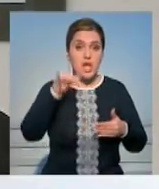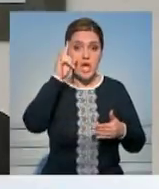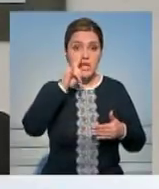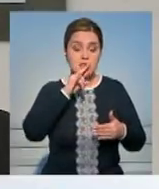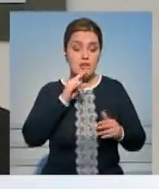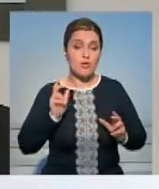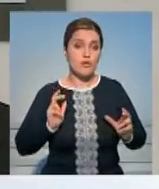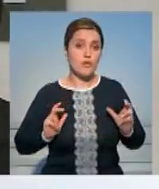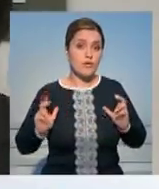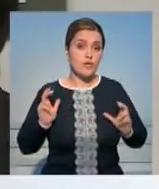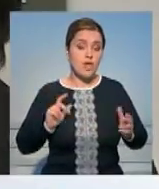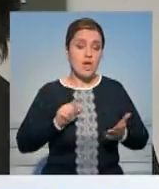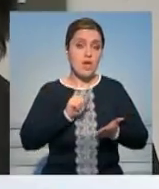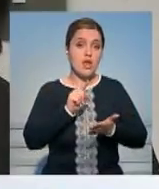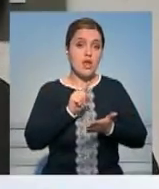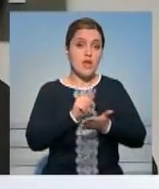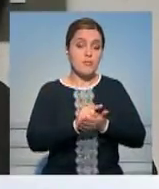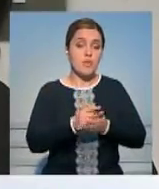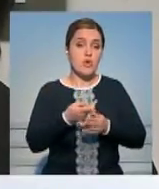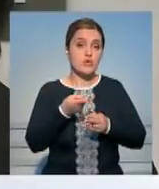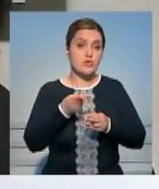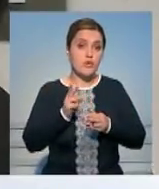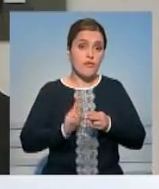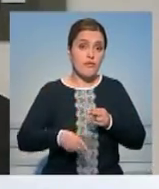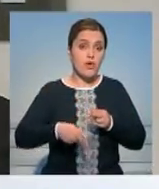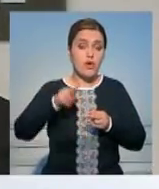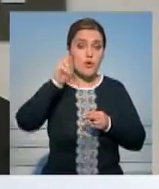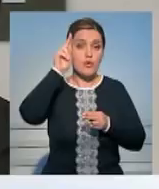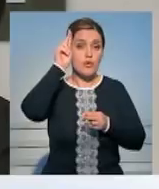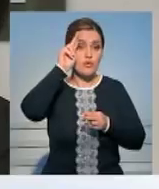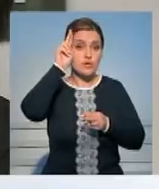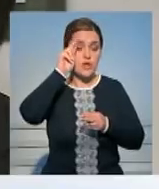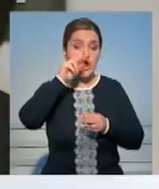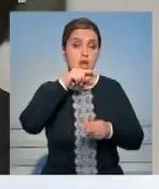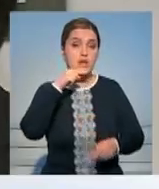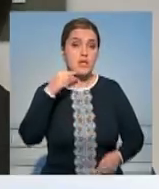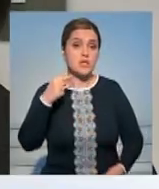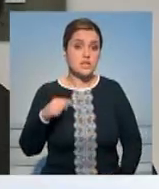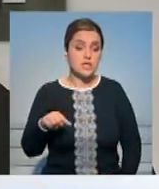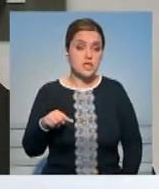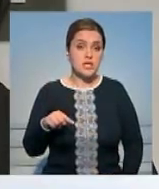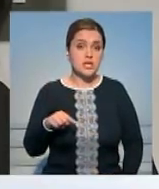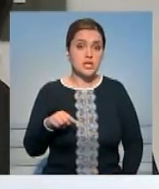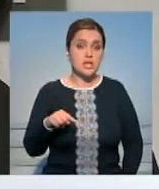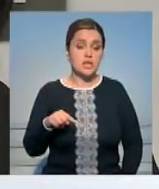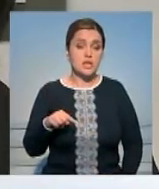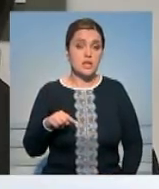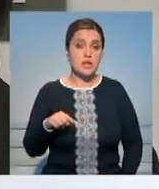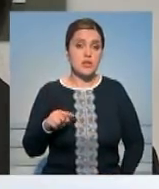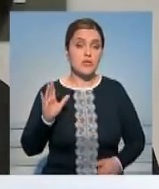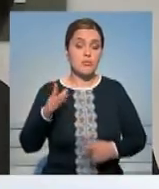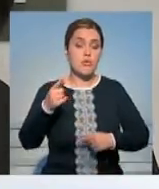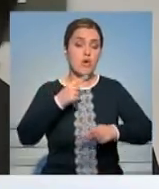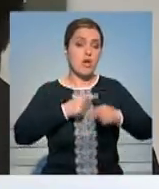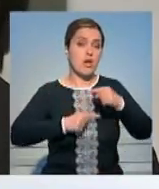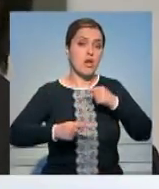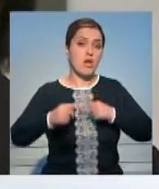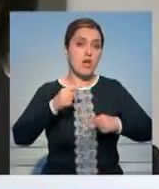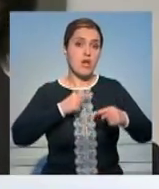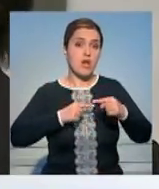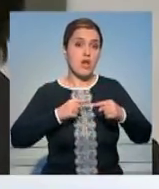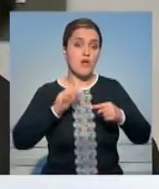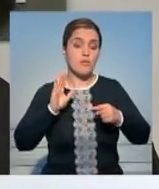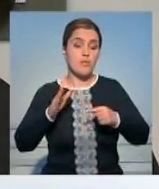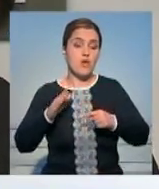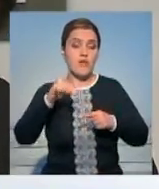казахстанские выпускники, обязательно завершив свое обучение в странах России, в городах России, обязательно вернутся сюда с